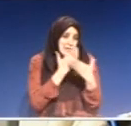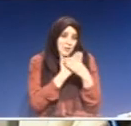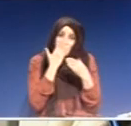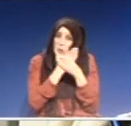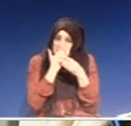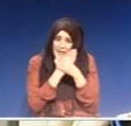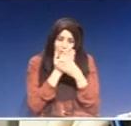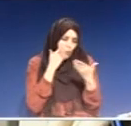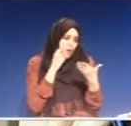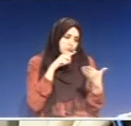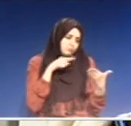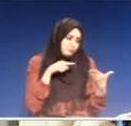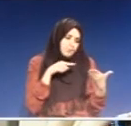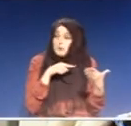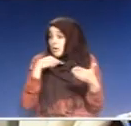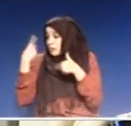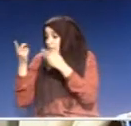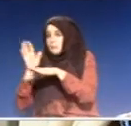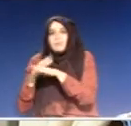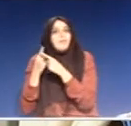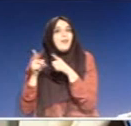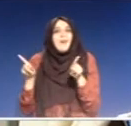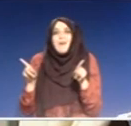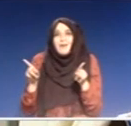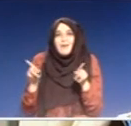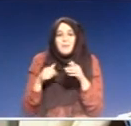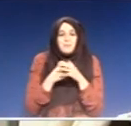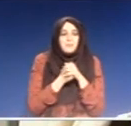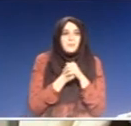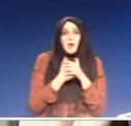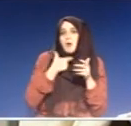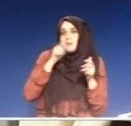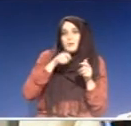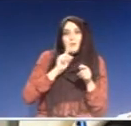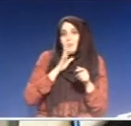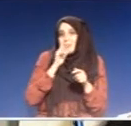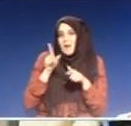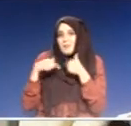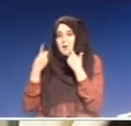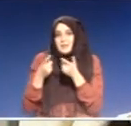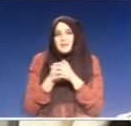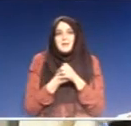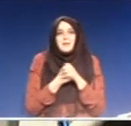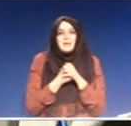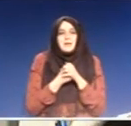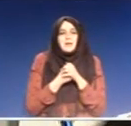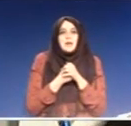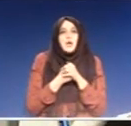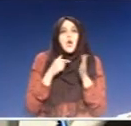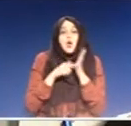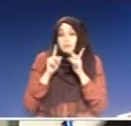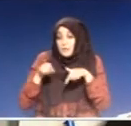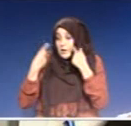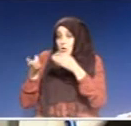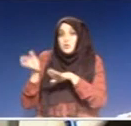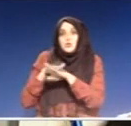و في لا تيوري هذه الحاجه الاولانيه ولكن المشكل وين نلقاوه نلقاوه مع الخصوم الخصوم كيفاه